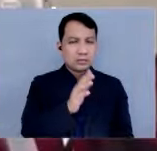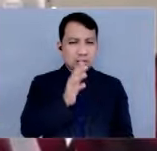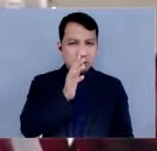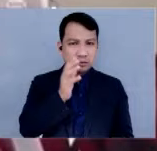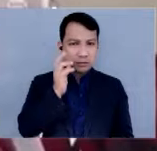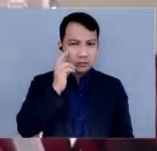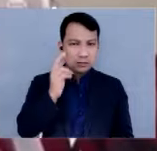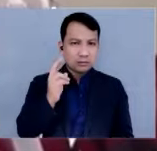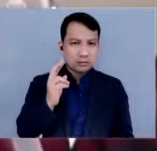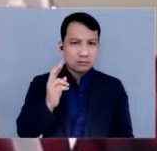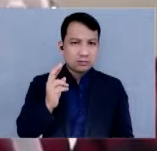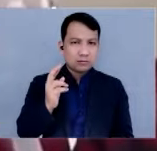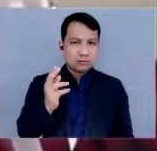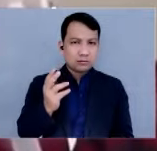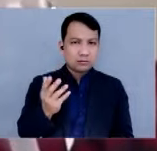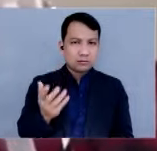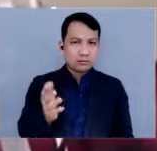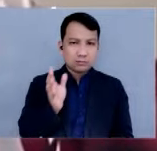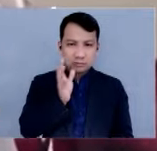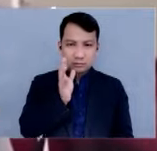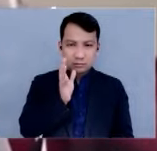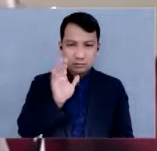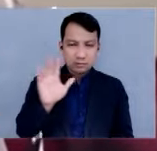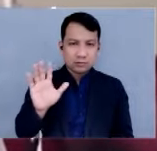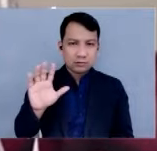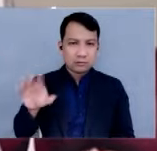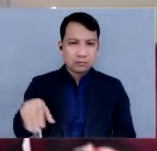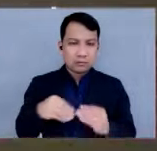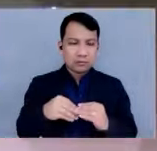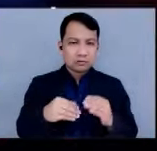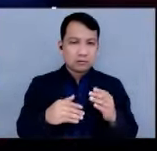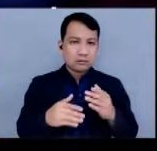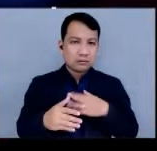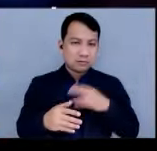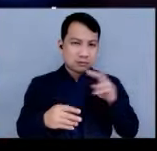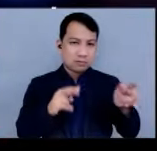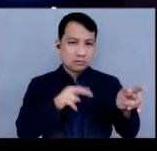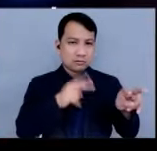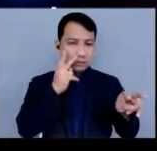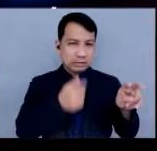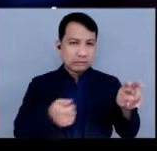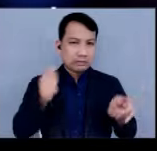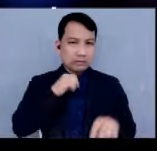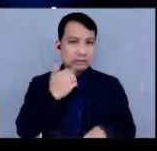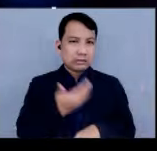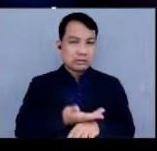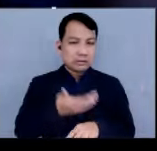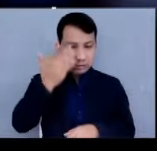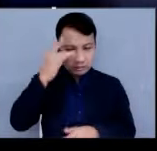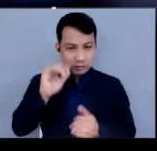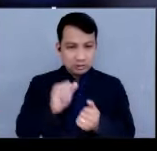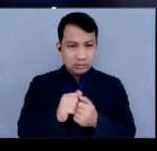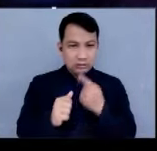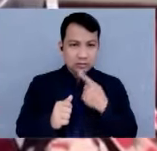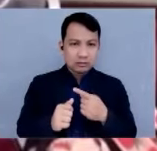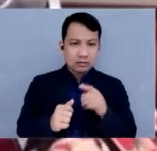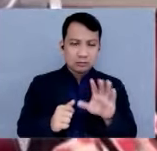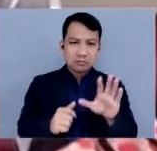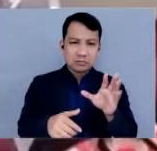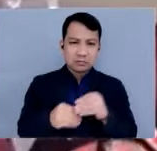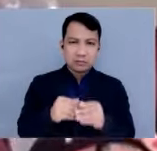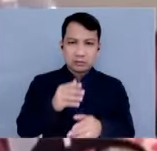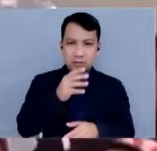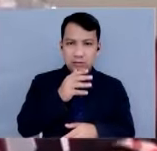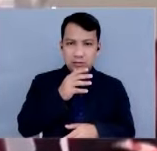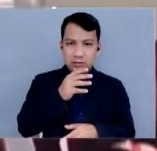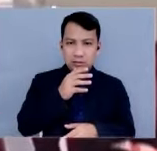Kasi syempre, nanay po siya. Syempre, para sa mga mata ng nanay, anak nila yung pinakamagaling. So po doon sa sinabi ng mom ni Charisse po,